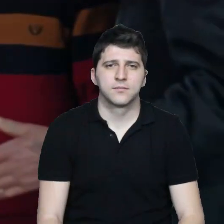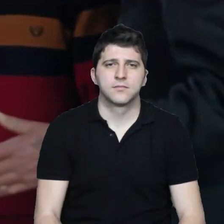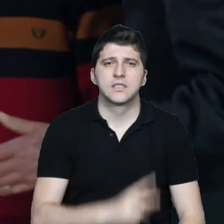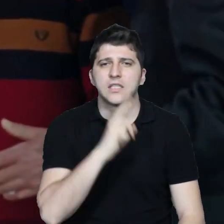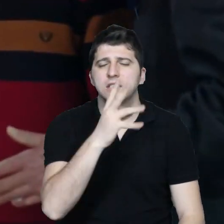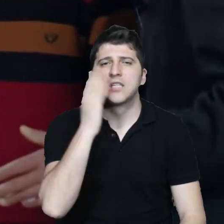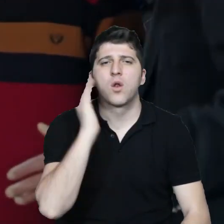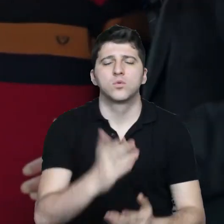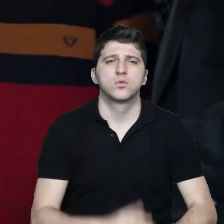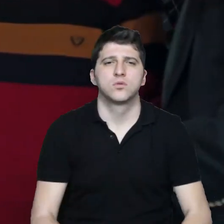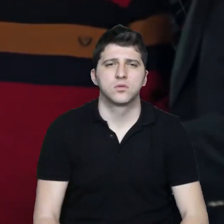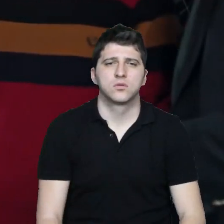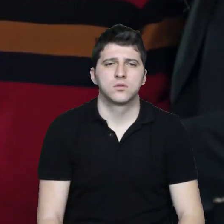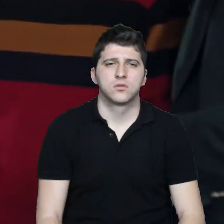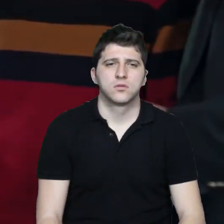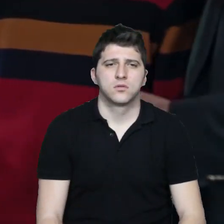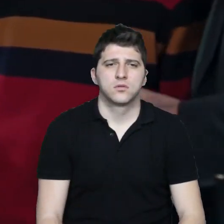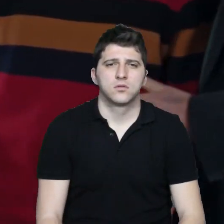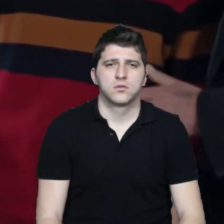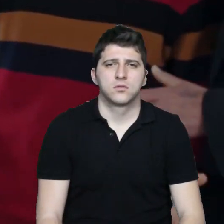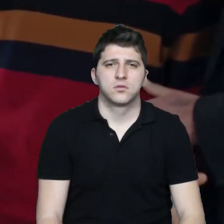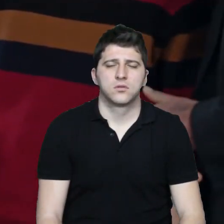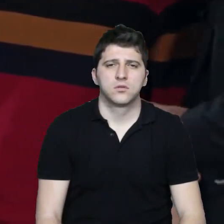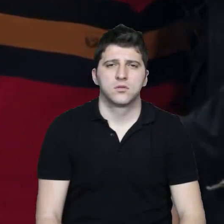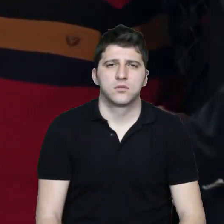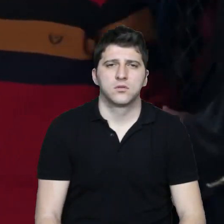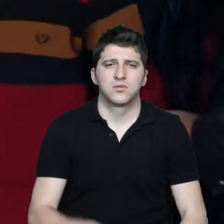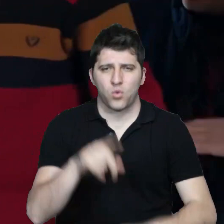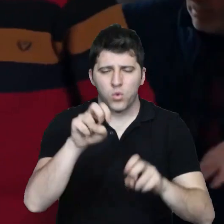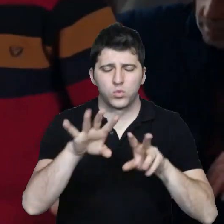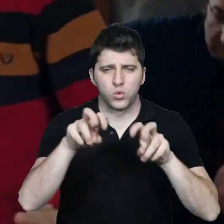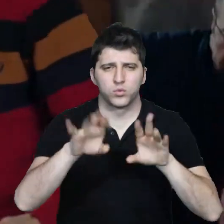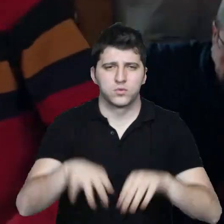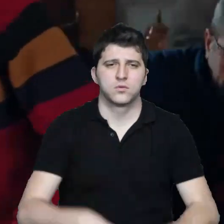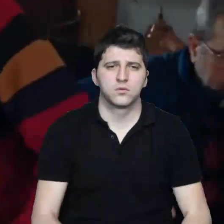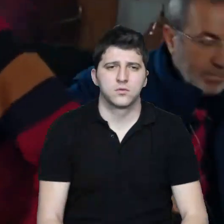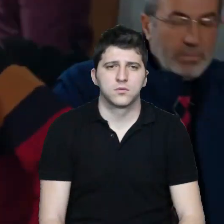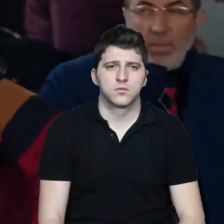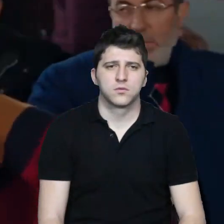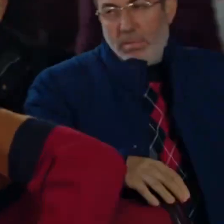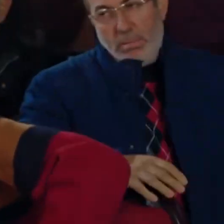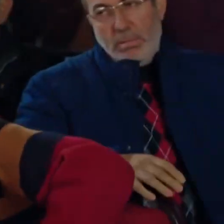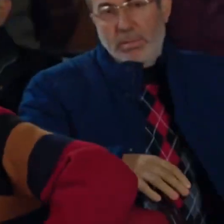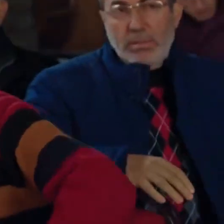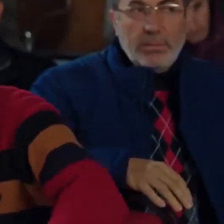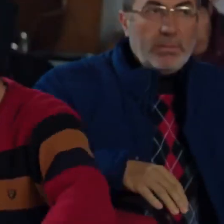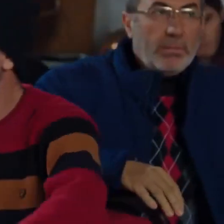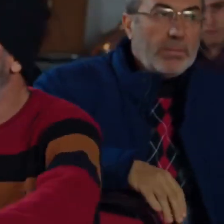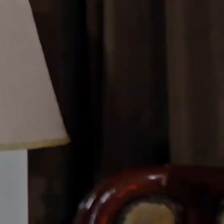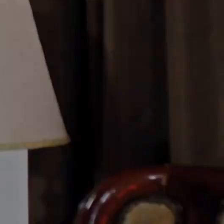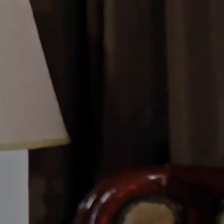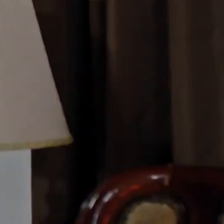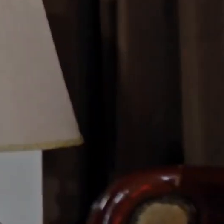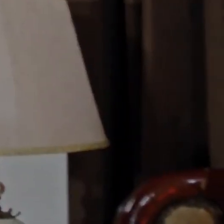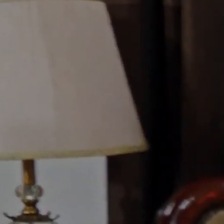el kolla itiraz etmekte. Tutamıyor ya. Siz de oturun hadi, oturun. Oturuyor ahali. Evde